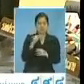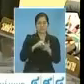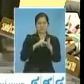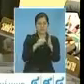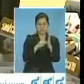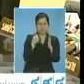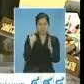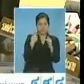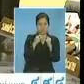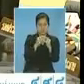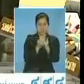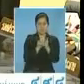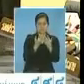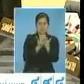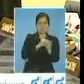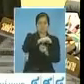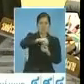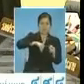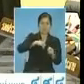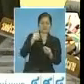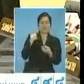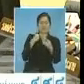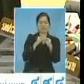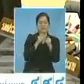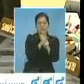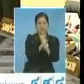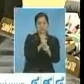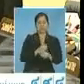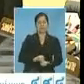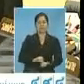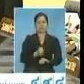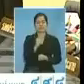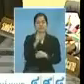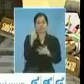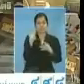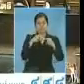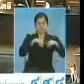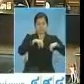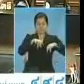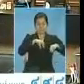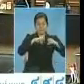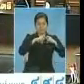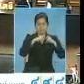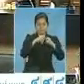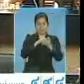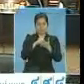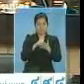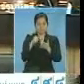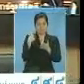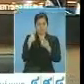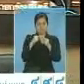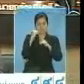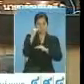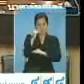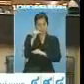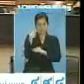อ GDP ภายใต้กรอบความยั่งยืนของกระทรวงการคลังพร้อมกับเป็นการบริหารความเสี่ยงที่มีการกำหนดช่องว่าง